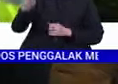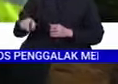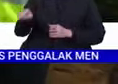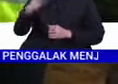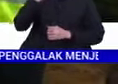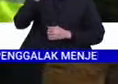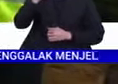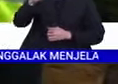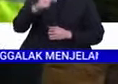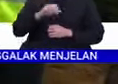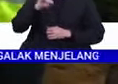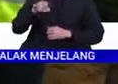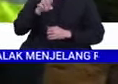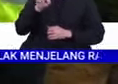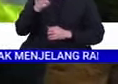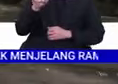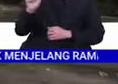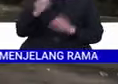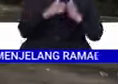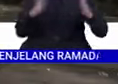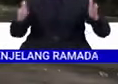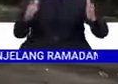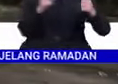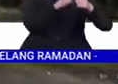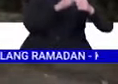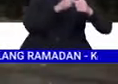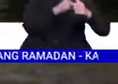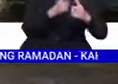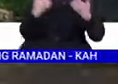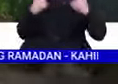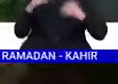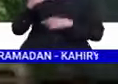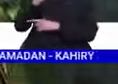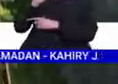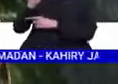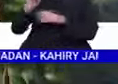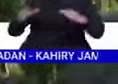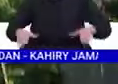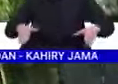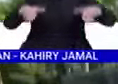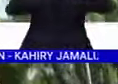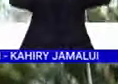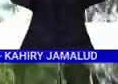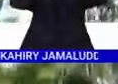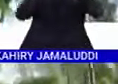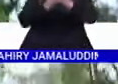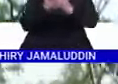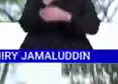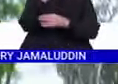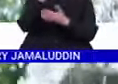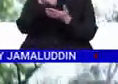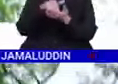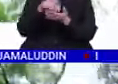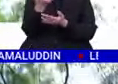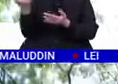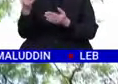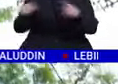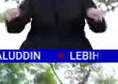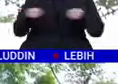bagi jendela fasa pertama kerajaan membina 91 buah menara baru naik taraf 1377